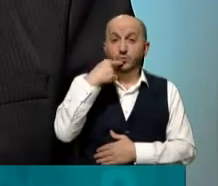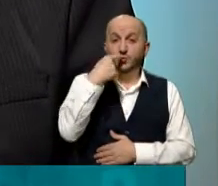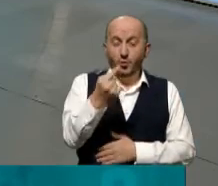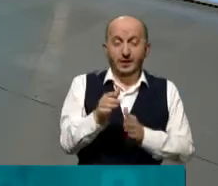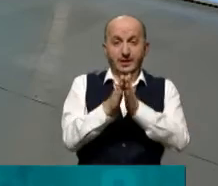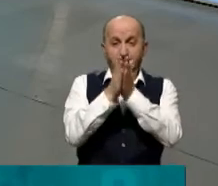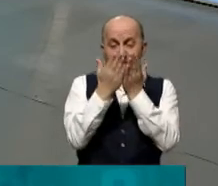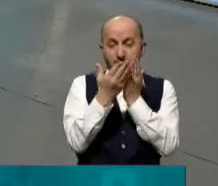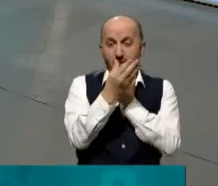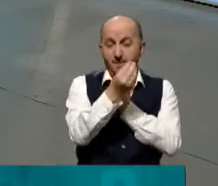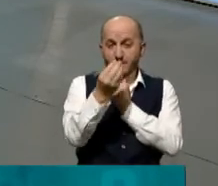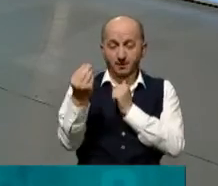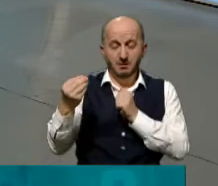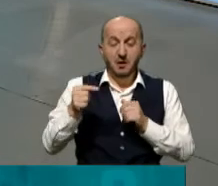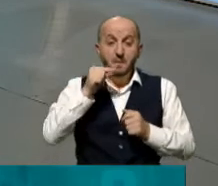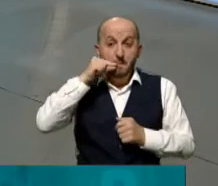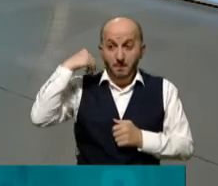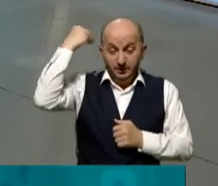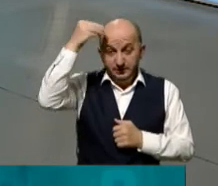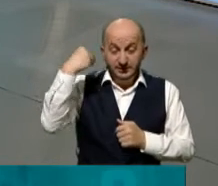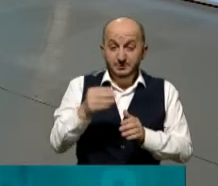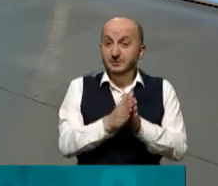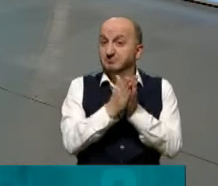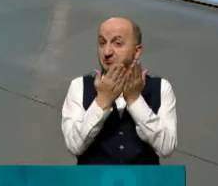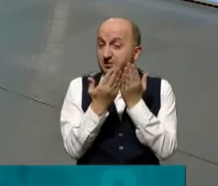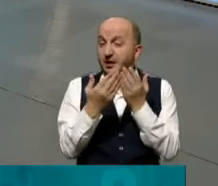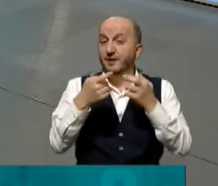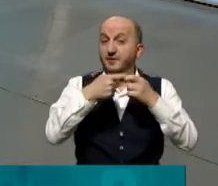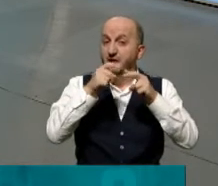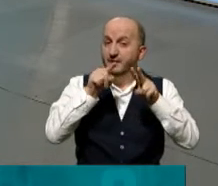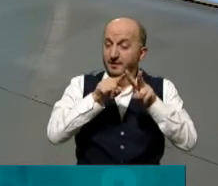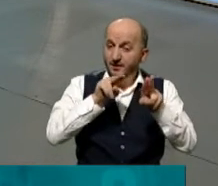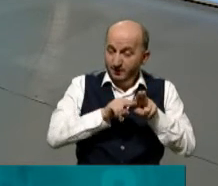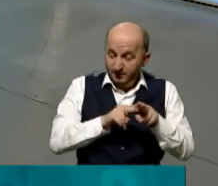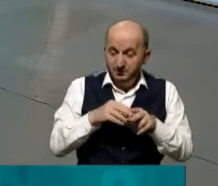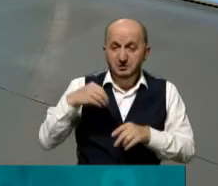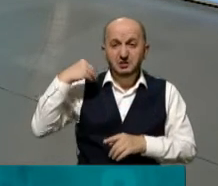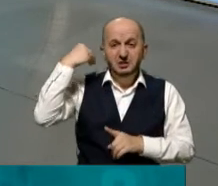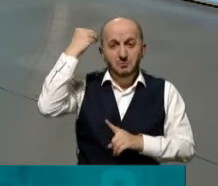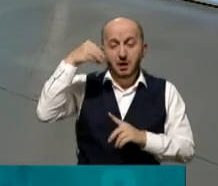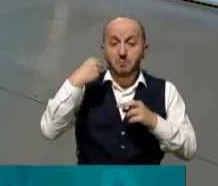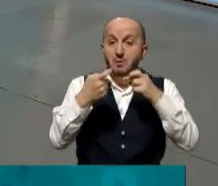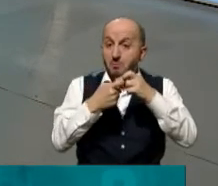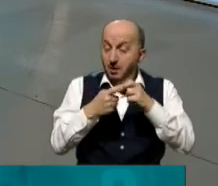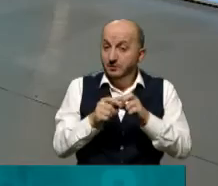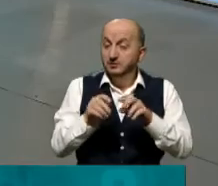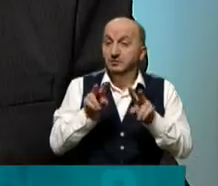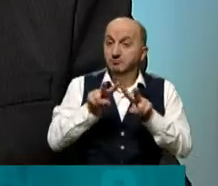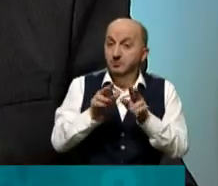kitaplar, Bediüzzaman'ın Risale-i Nur'u, İmam-ı Rabbani'nin mektubatı, her kitapta